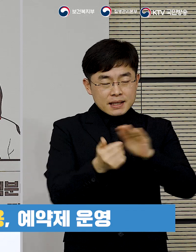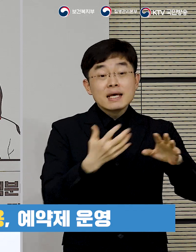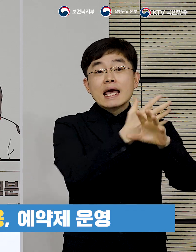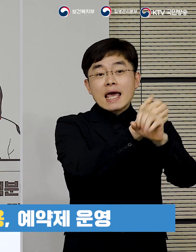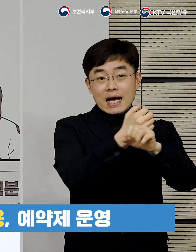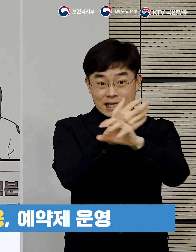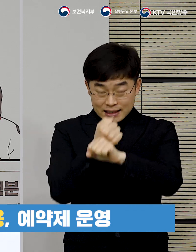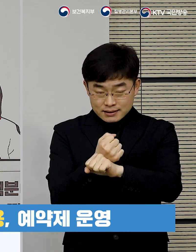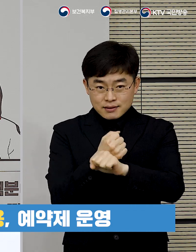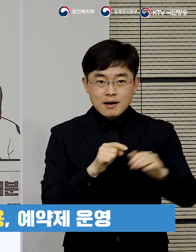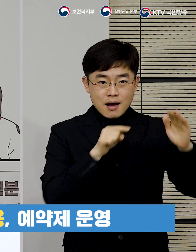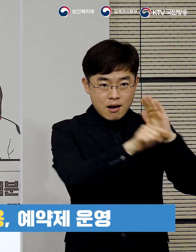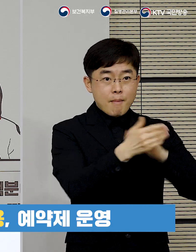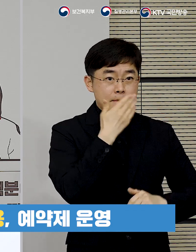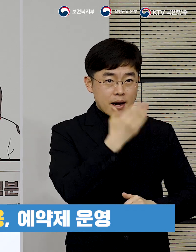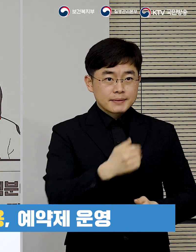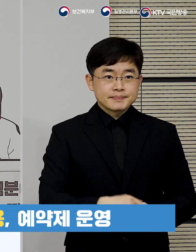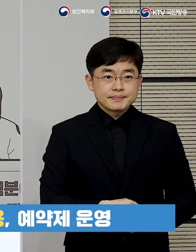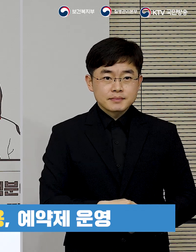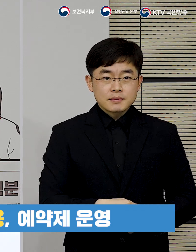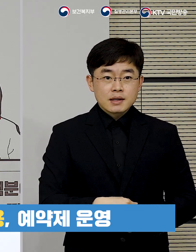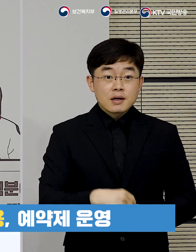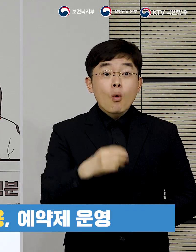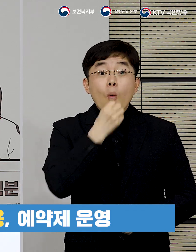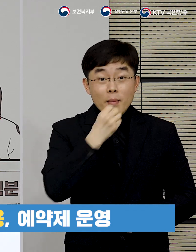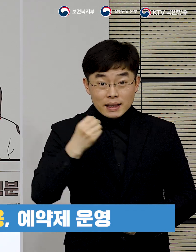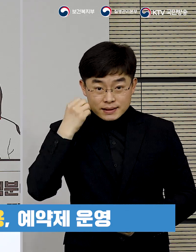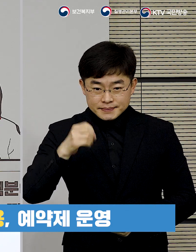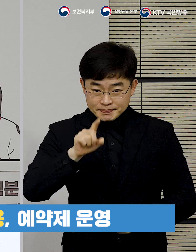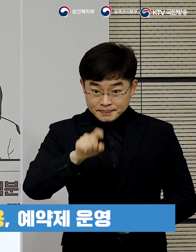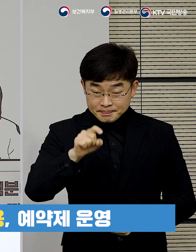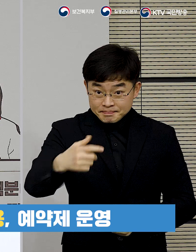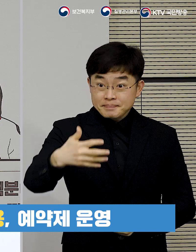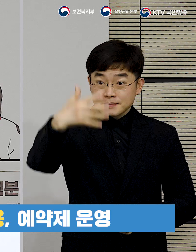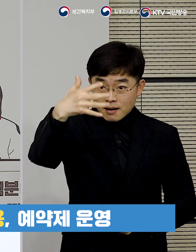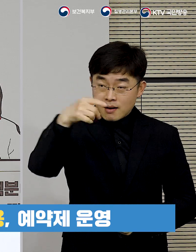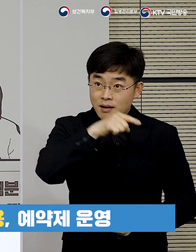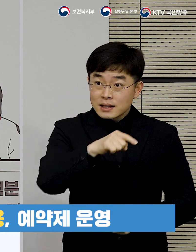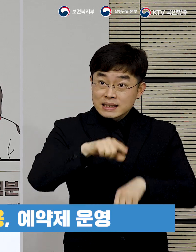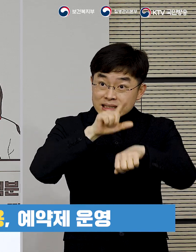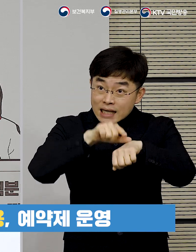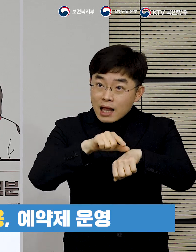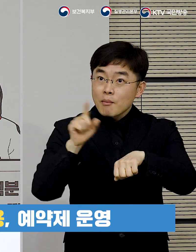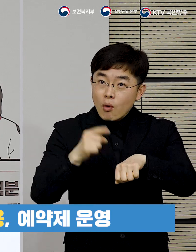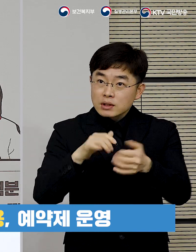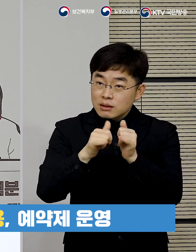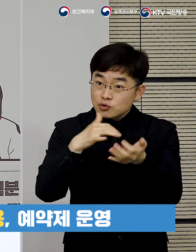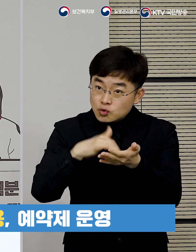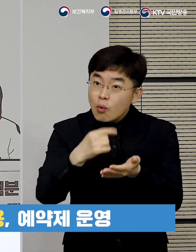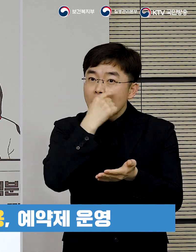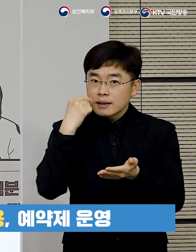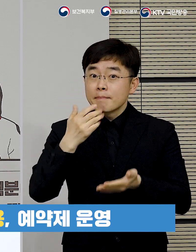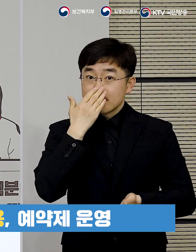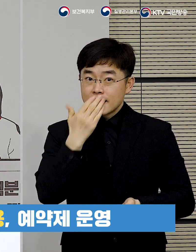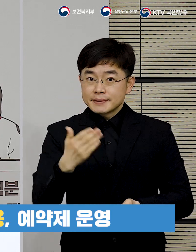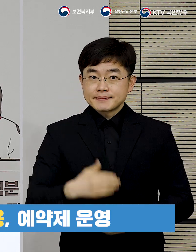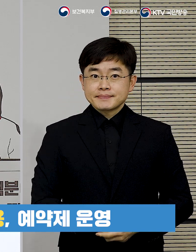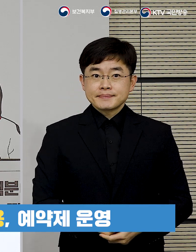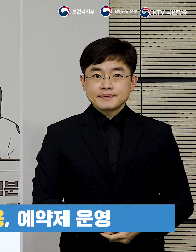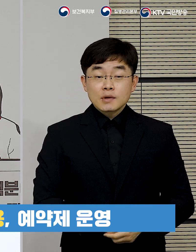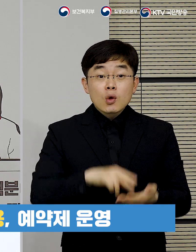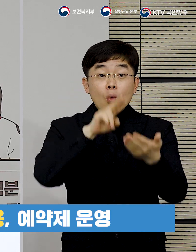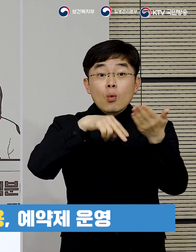시간당 이용 인원을 제한하기 위하여 예약제로 운영하며 박물관과 미술관의 홈페이지를 통해